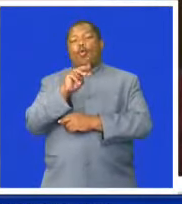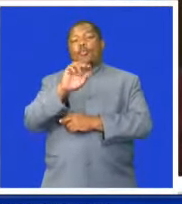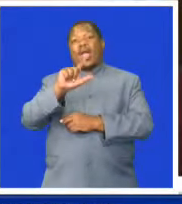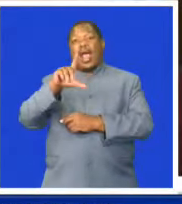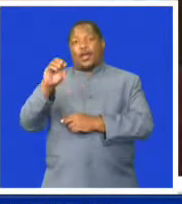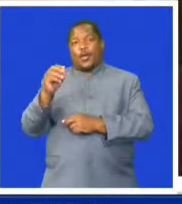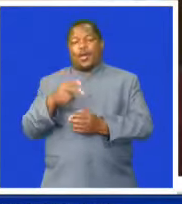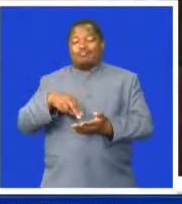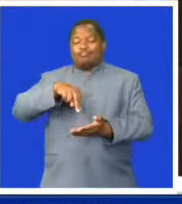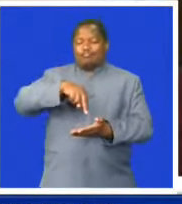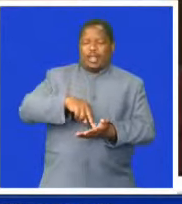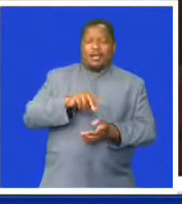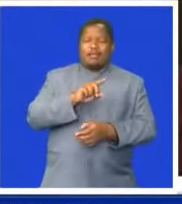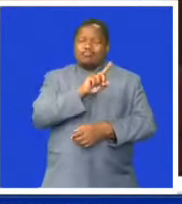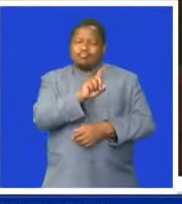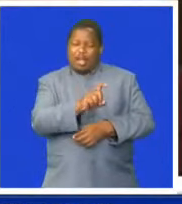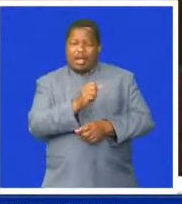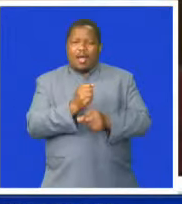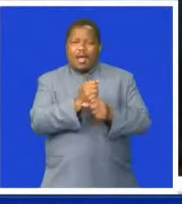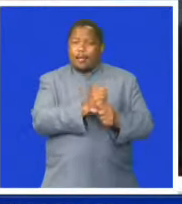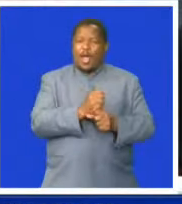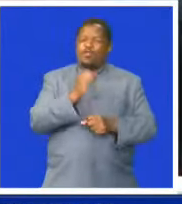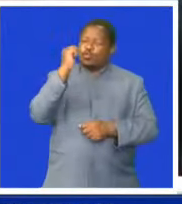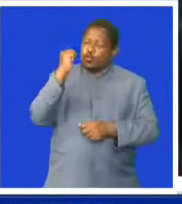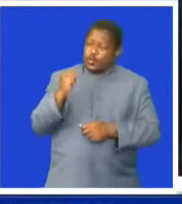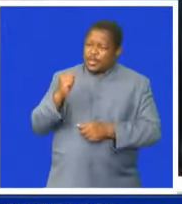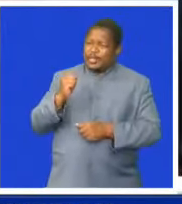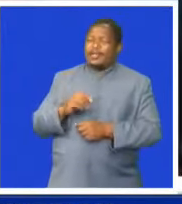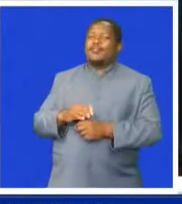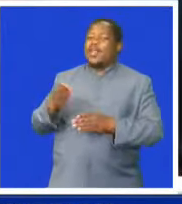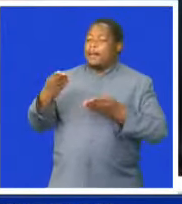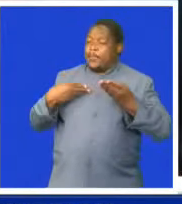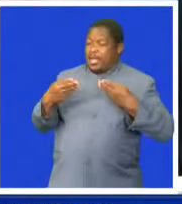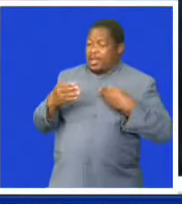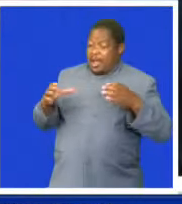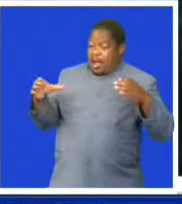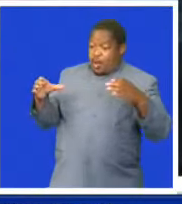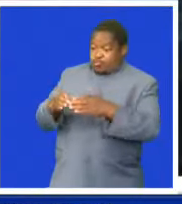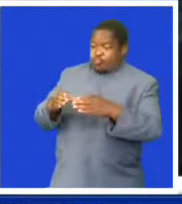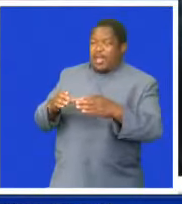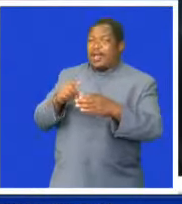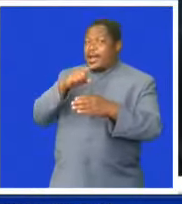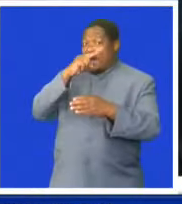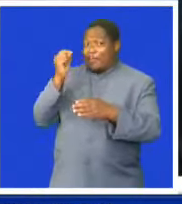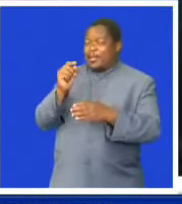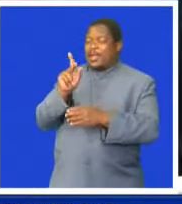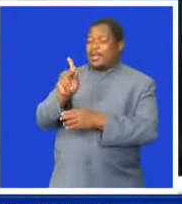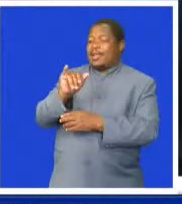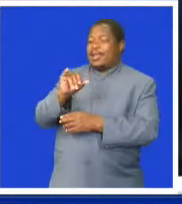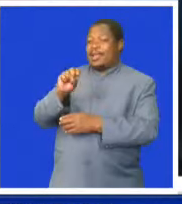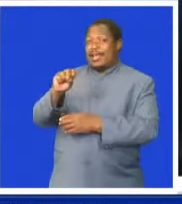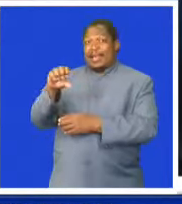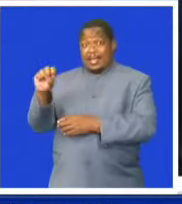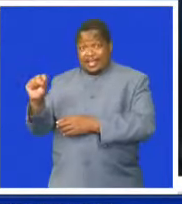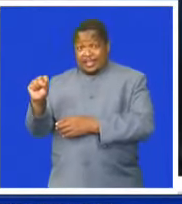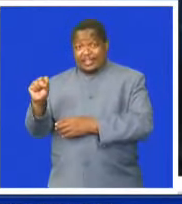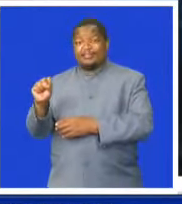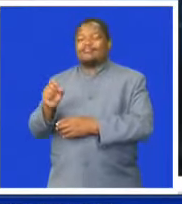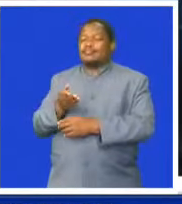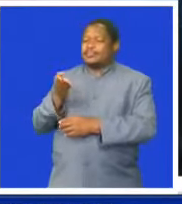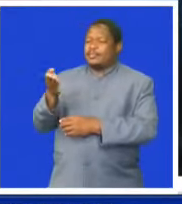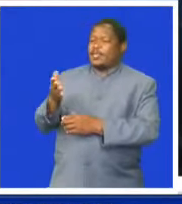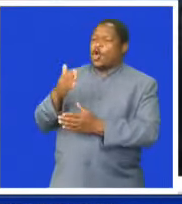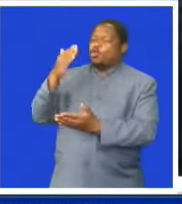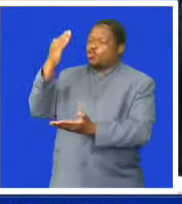Hotel eZulwini. Khumalo uvete kuthi imvuna yeTemafa Neil Rickenbeck iletha ticelo tekuboleka imali